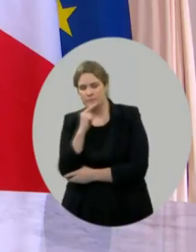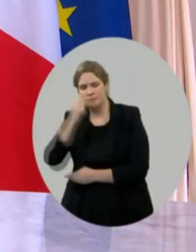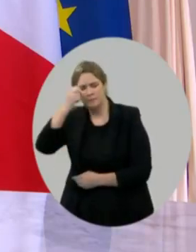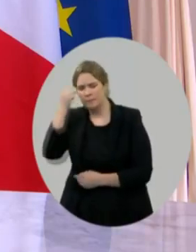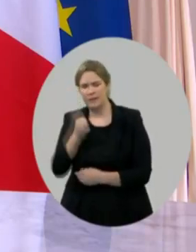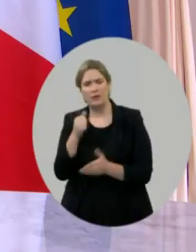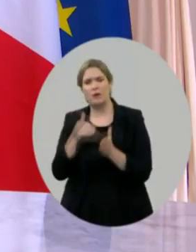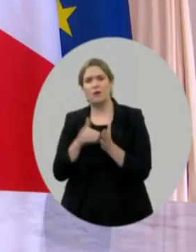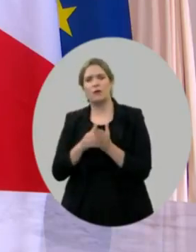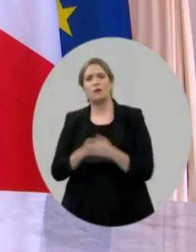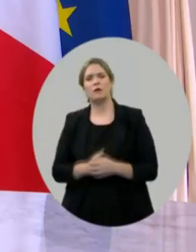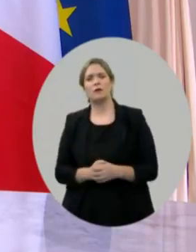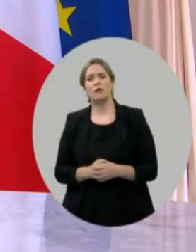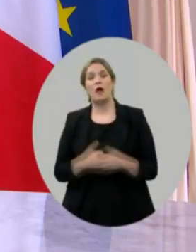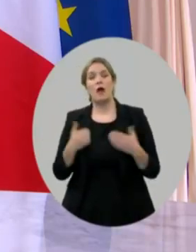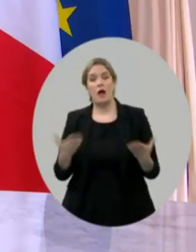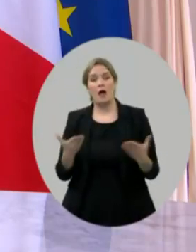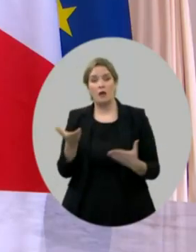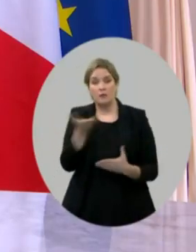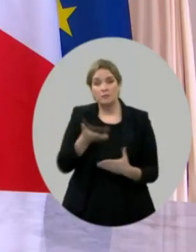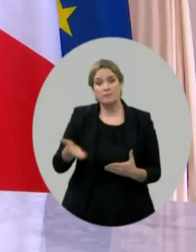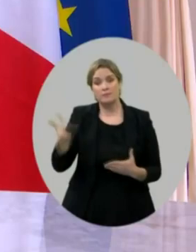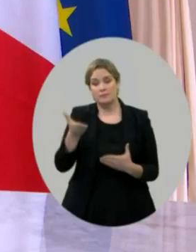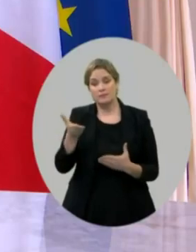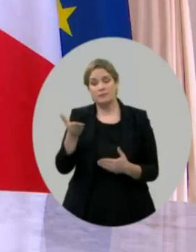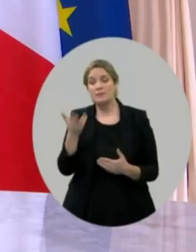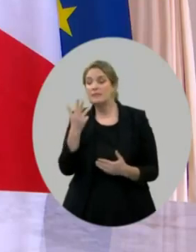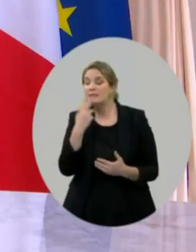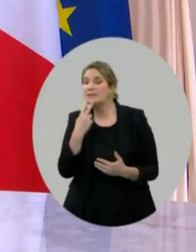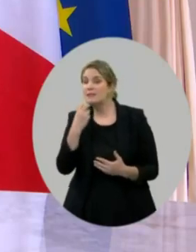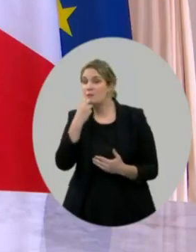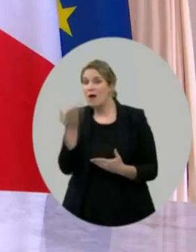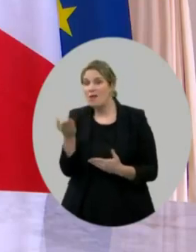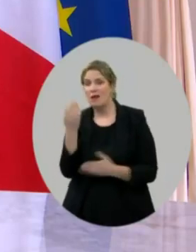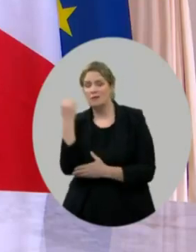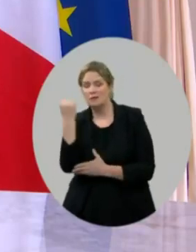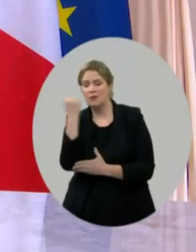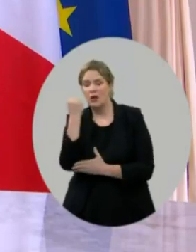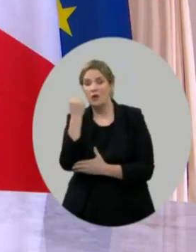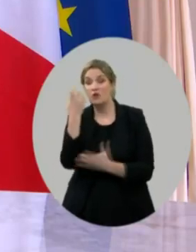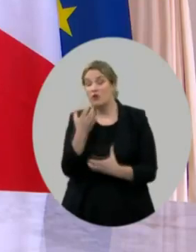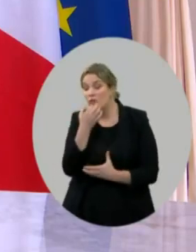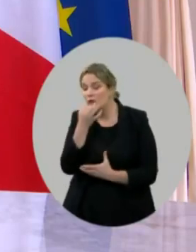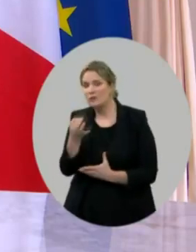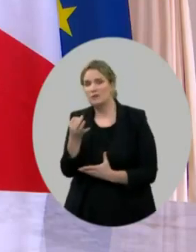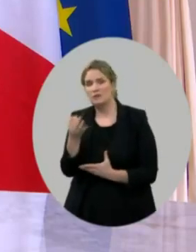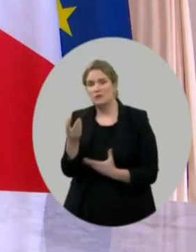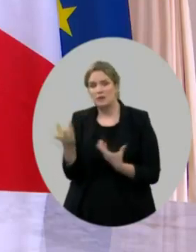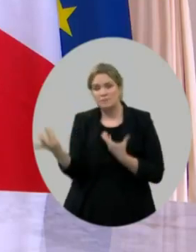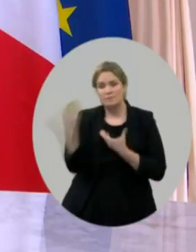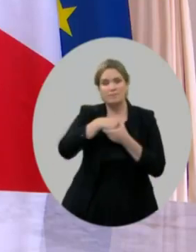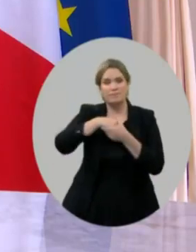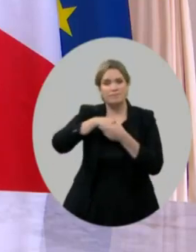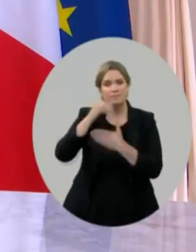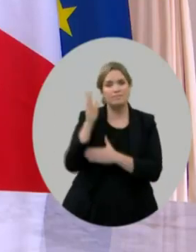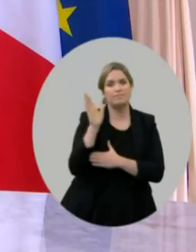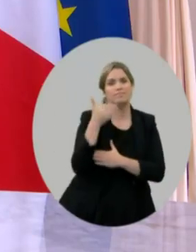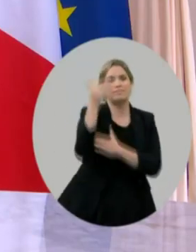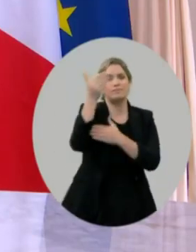Alors, à nos concitoyens qui sont dans cette situation, je veux dire qu'ils appartiennent à une grande